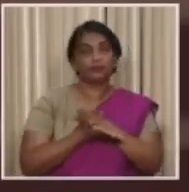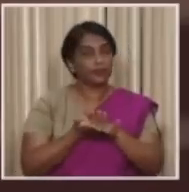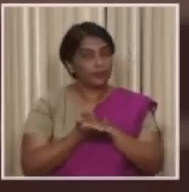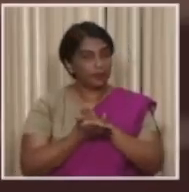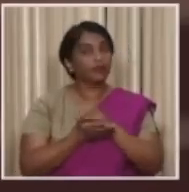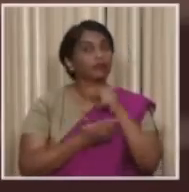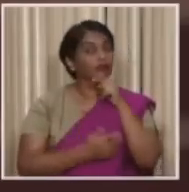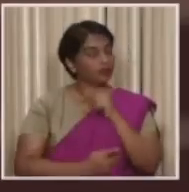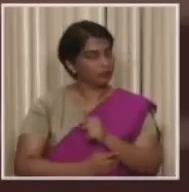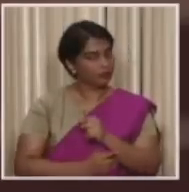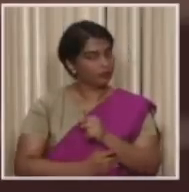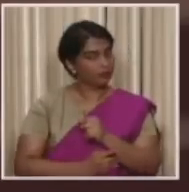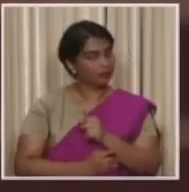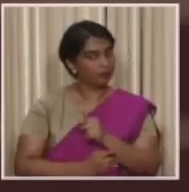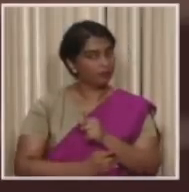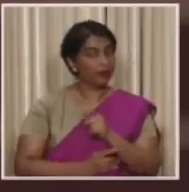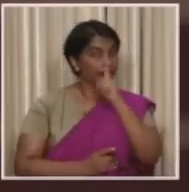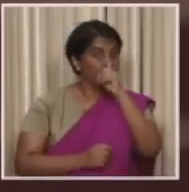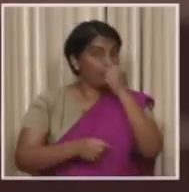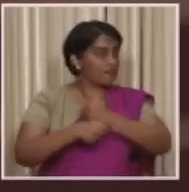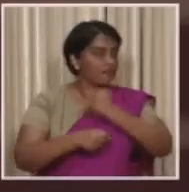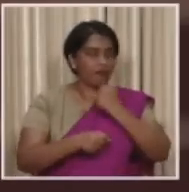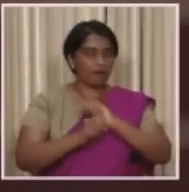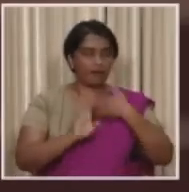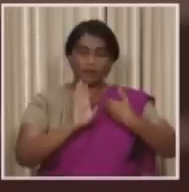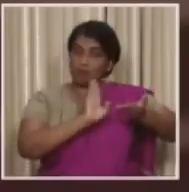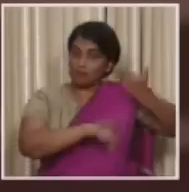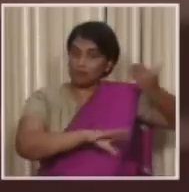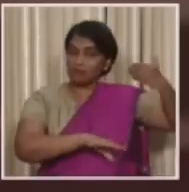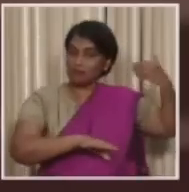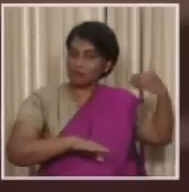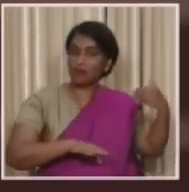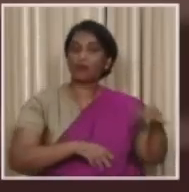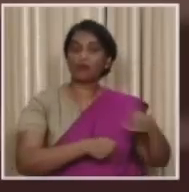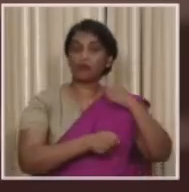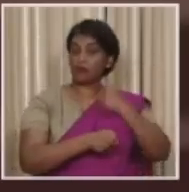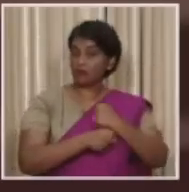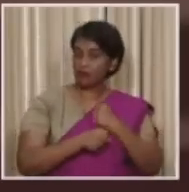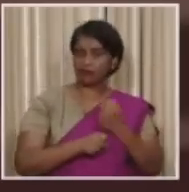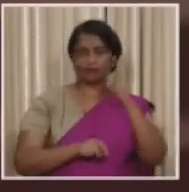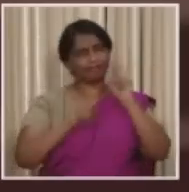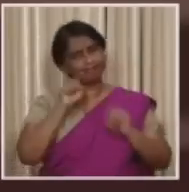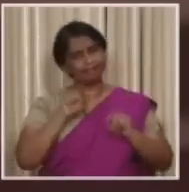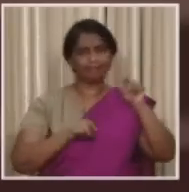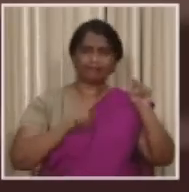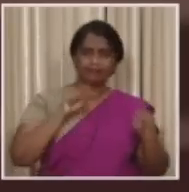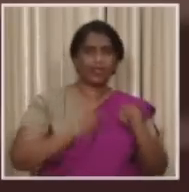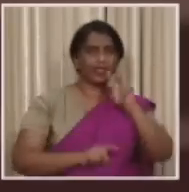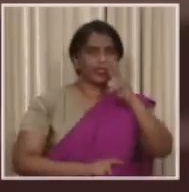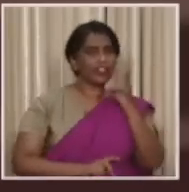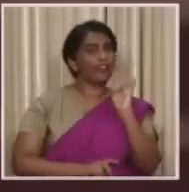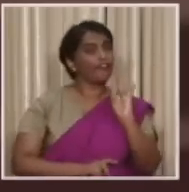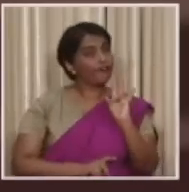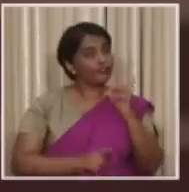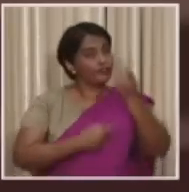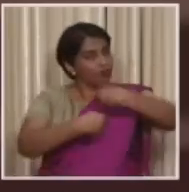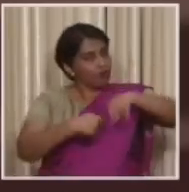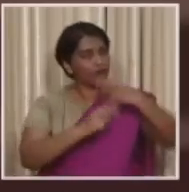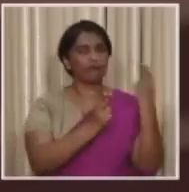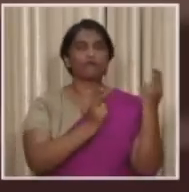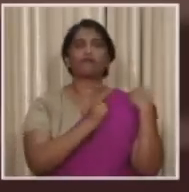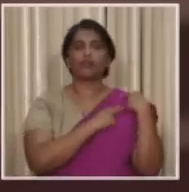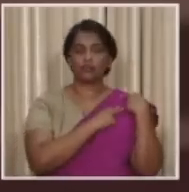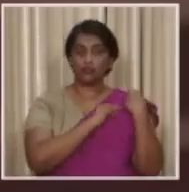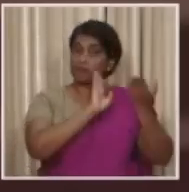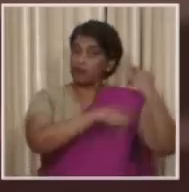මේක එක රජයකට නෙමෙයි පසුගිය කාලෙම මේකට අඩු වැඩි වශයෙන් මේ 225 දෙනාම මේක නියෝජනය කරපු